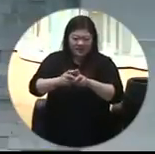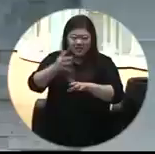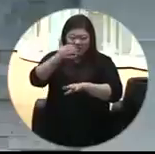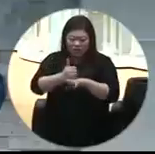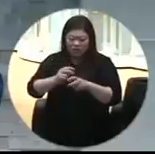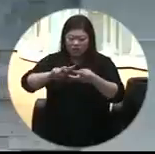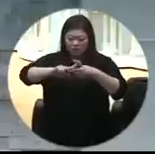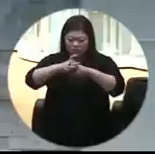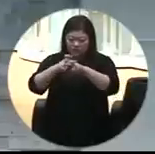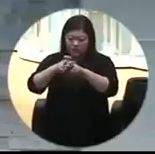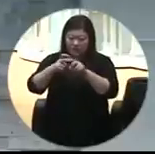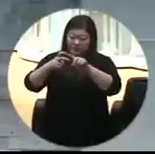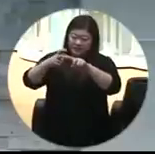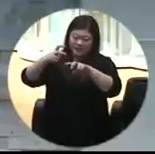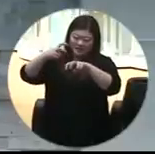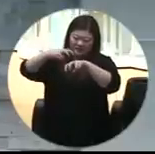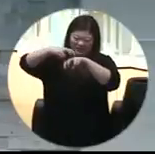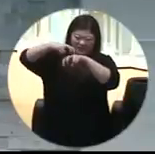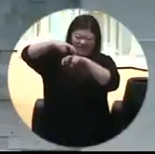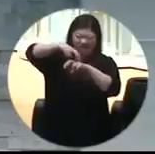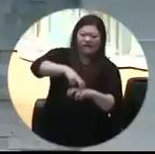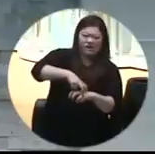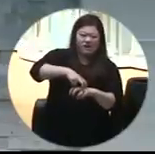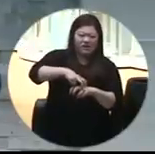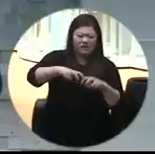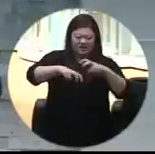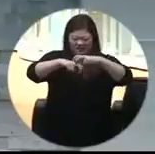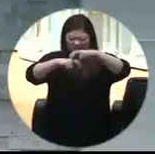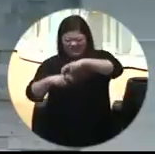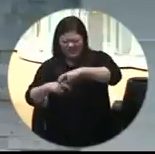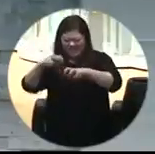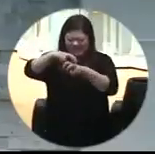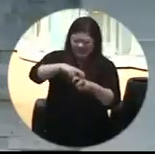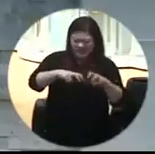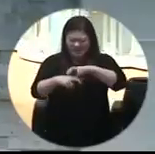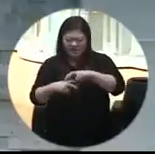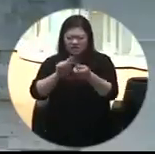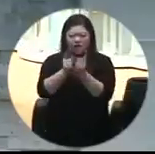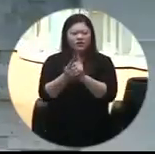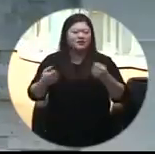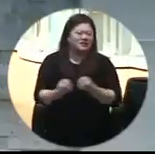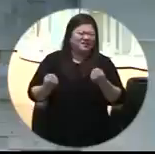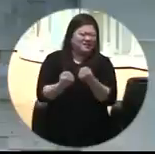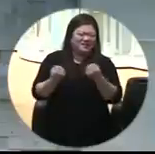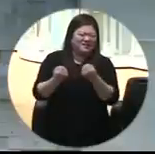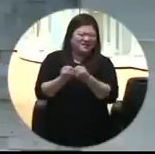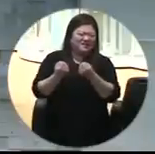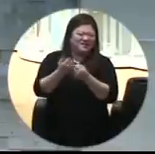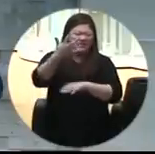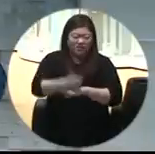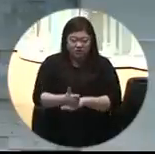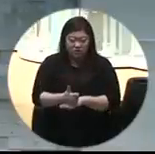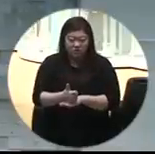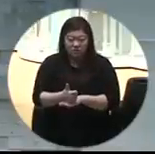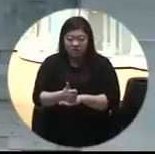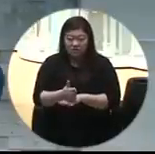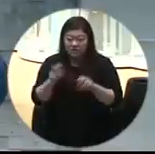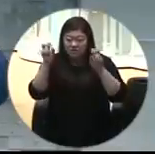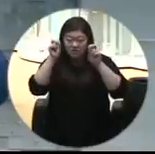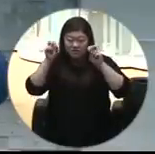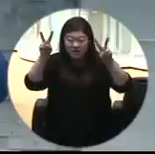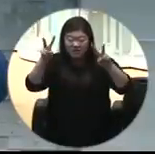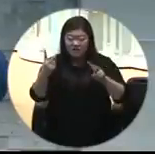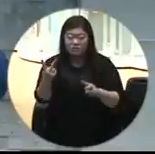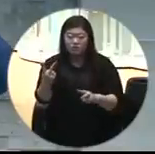뿔 속에 자신의 뿔을 깊이 박으려고 그렇게 치열하게 싸우다 보니까 이